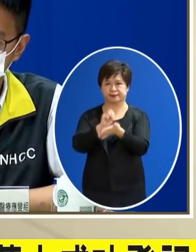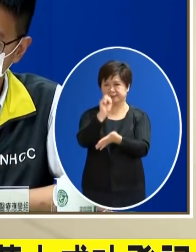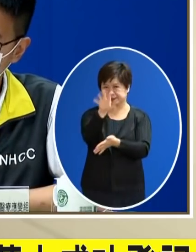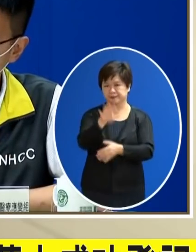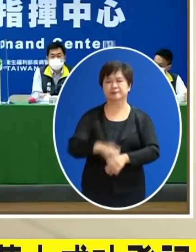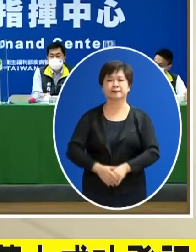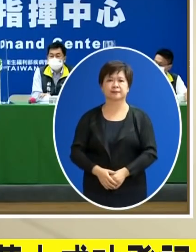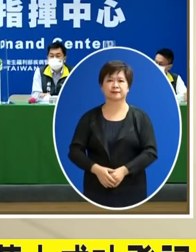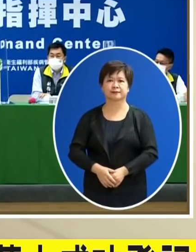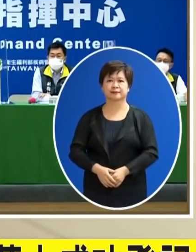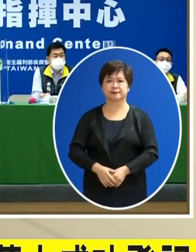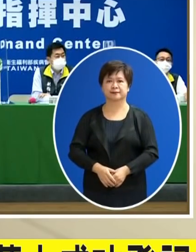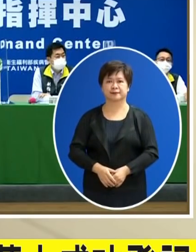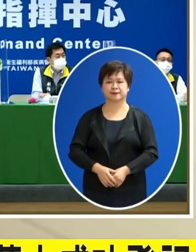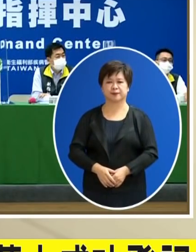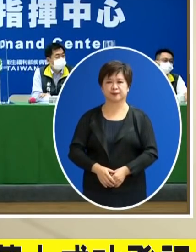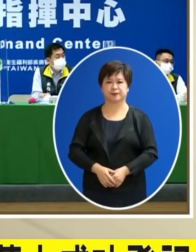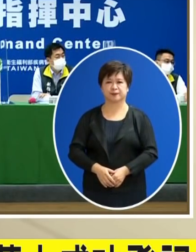明。